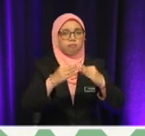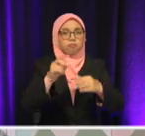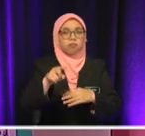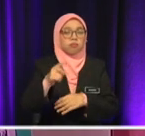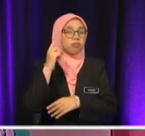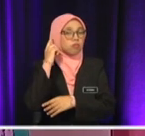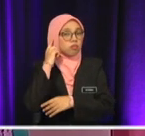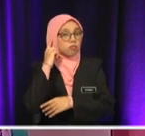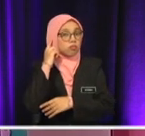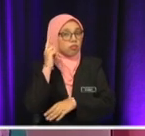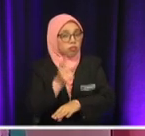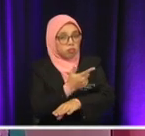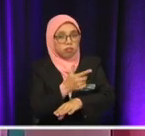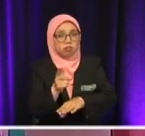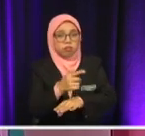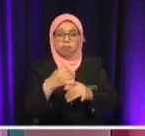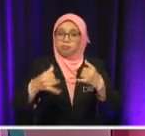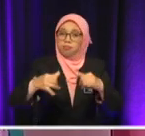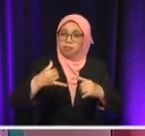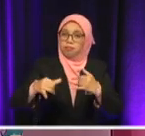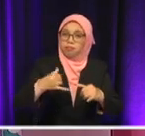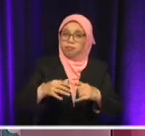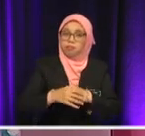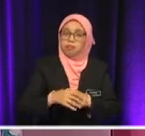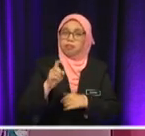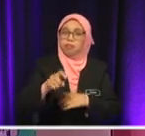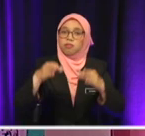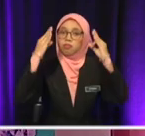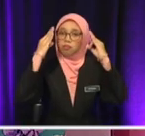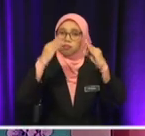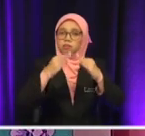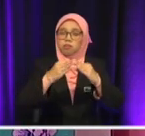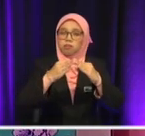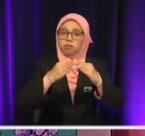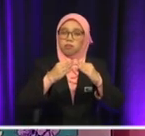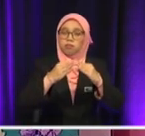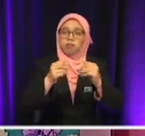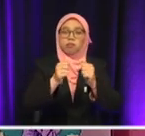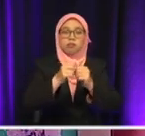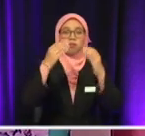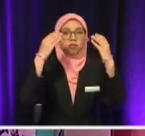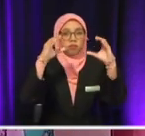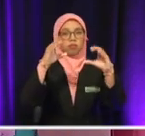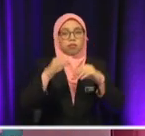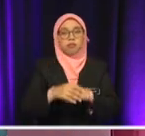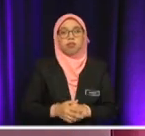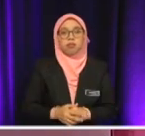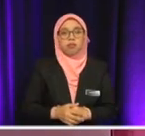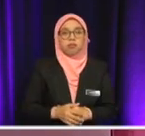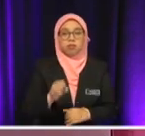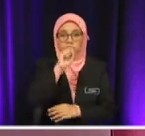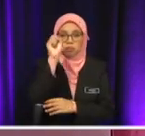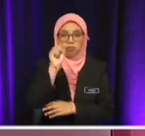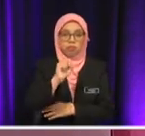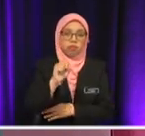main alat perkusi, jadi dia kena fokus, fokus dengan cikgu yang berada di hadapannya itu. Okey. Baik, soalan yang